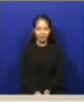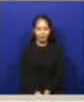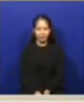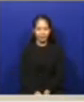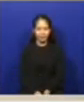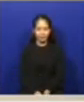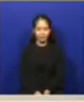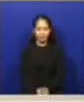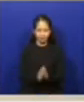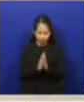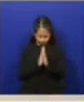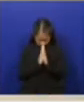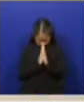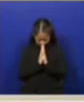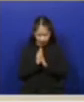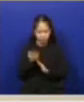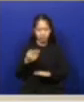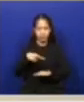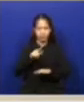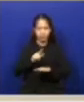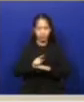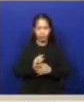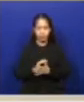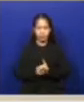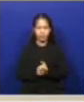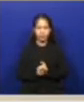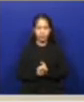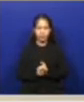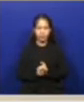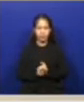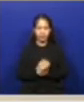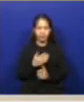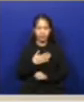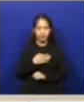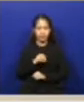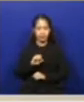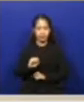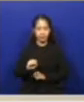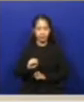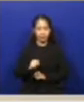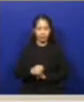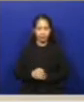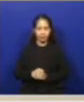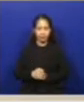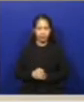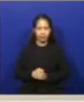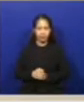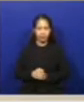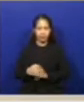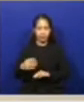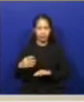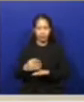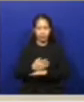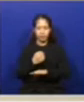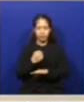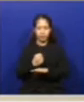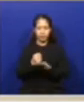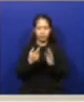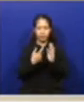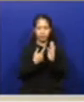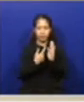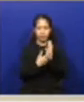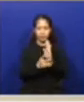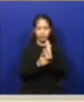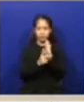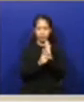กราบเรียนท่านประธานสภาที่เคารพค่ะดิฉันสรัสนันท์ อนุพรสมาชิกสภาผู้แทนราษฎรจังหวัดขอนแก่นพร